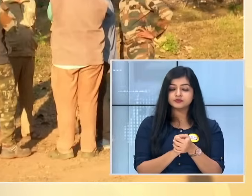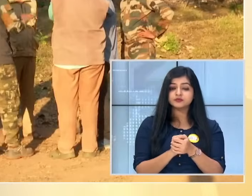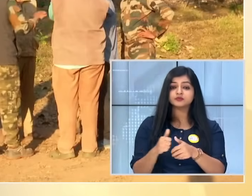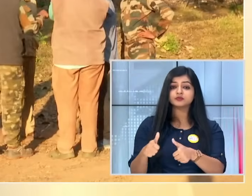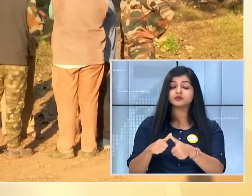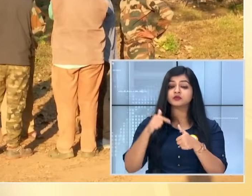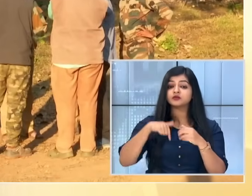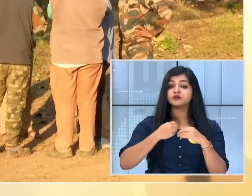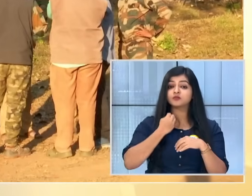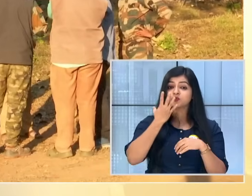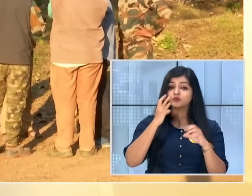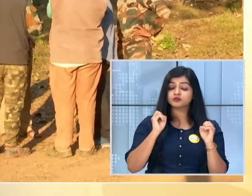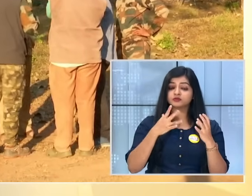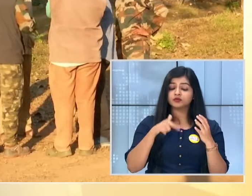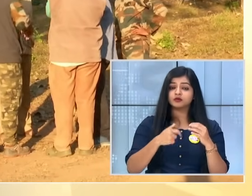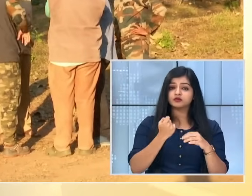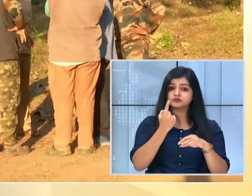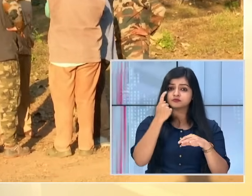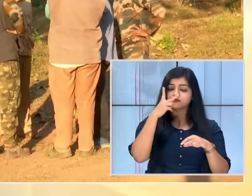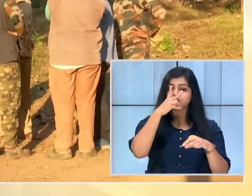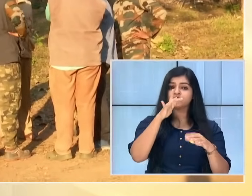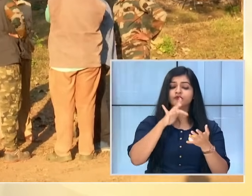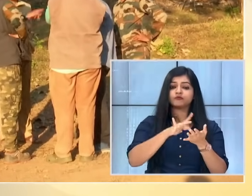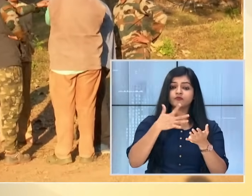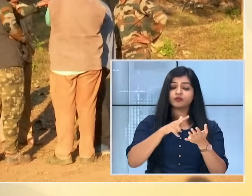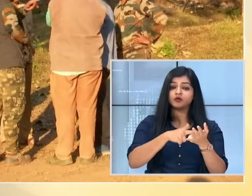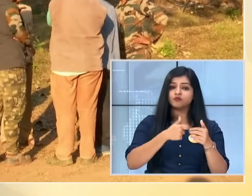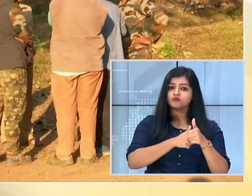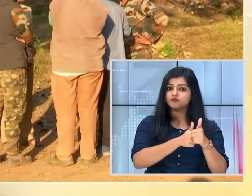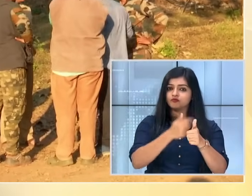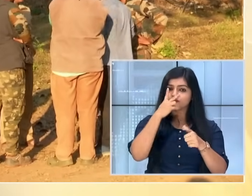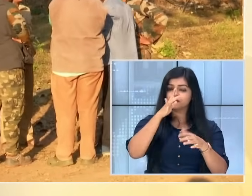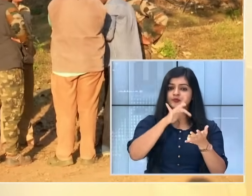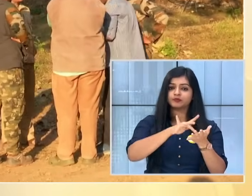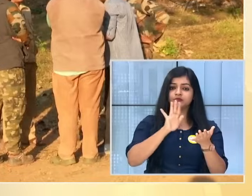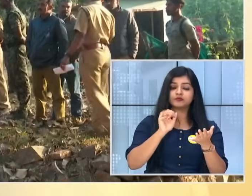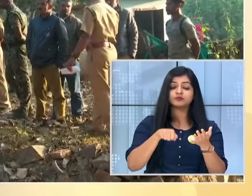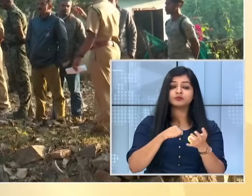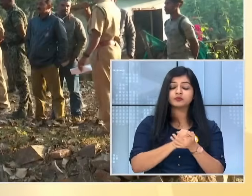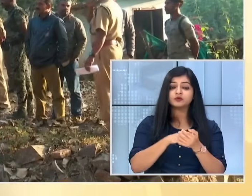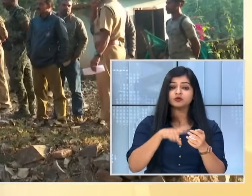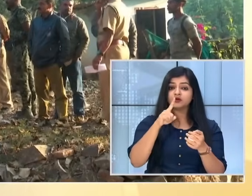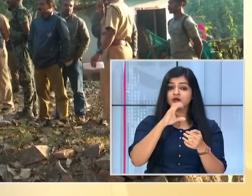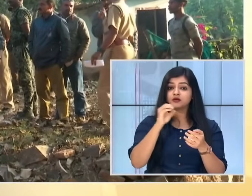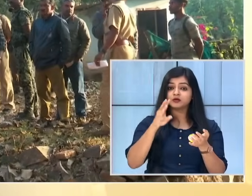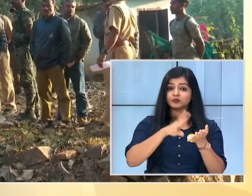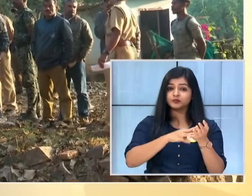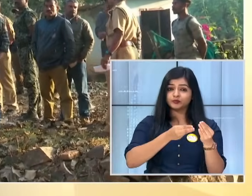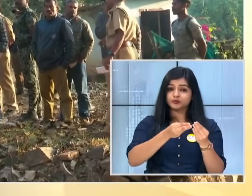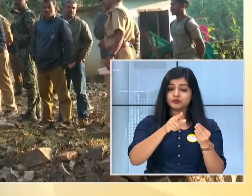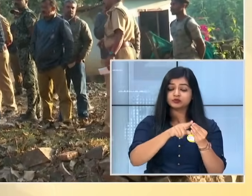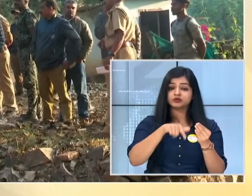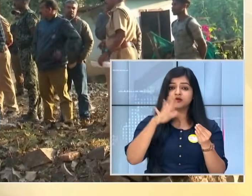ഇന്ന് രാവിലെ മുതൽ സിഗ്നൽ ലഭിക്കുന്നുണ്ട്. സ്വാഭാവികമായും ട്രാക്കിംഗ് നടക്കുന്നുണ്ട്. 100 മീറ്റർ വരെ അടുത്തേക്ക് ആനയുടെ അടുത്തേക്ക് എത്താൻ